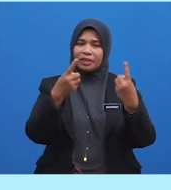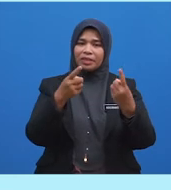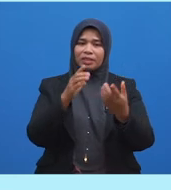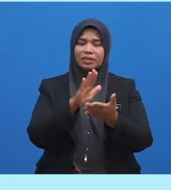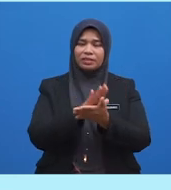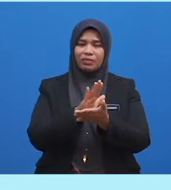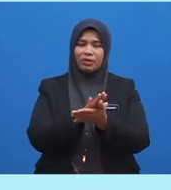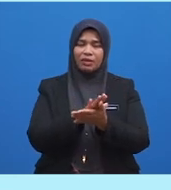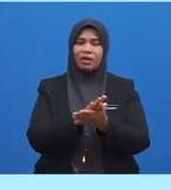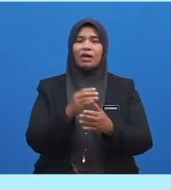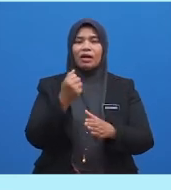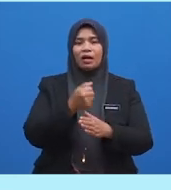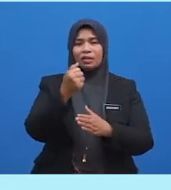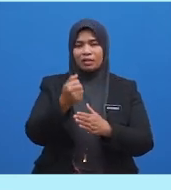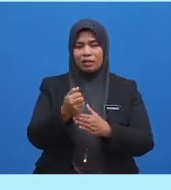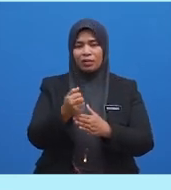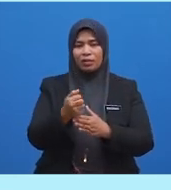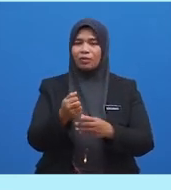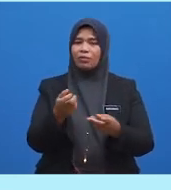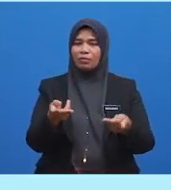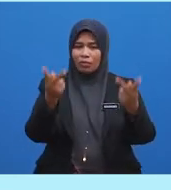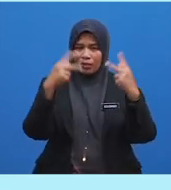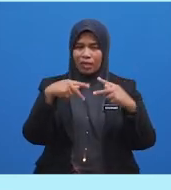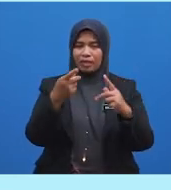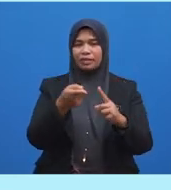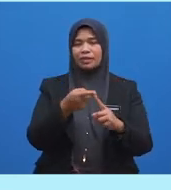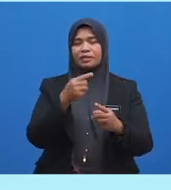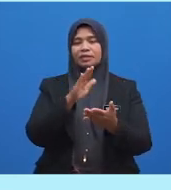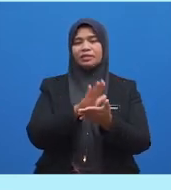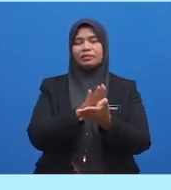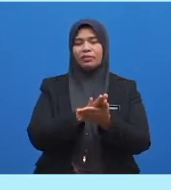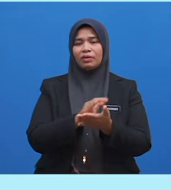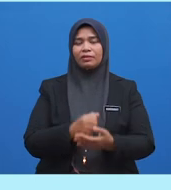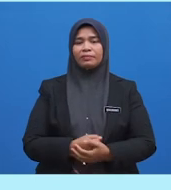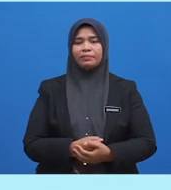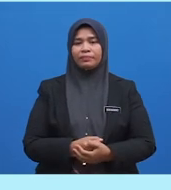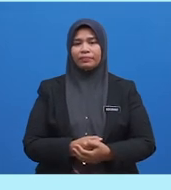sekolah atau pulang dari sekolah